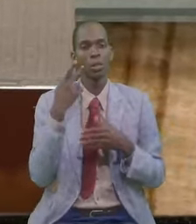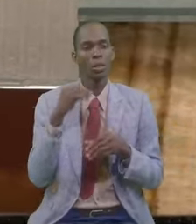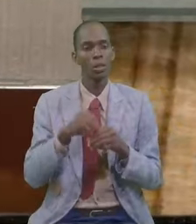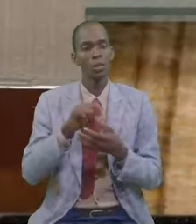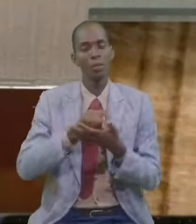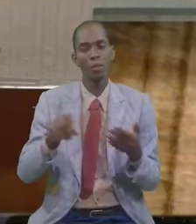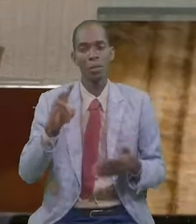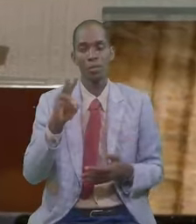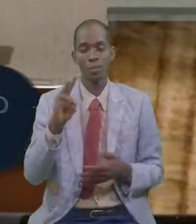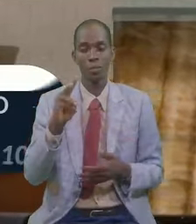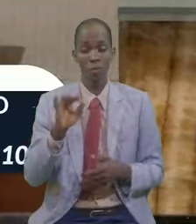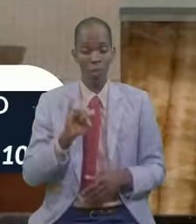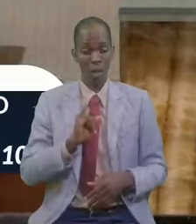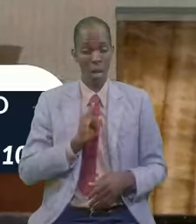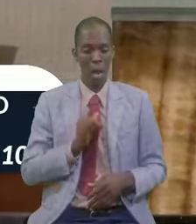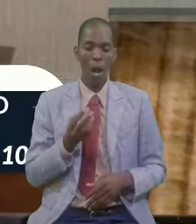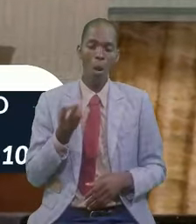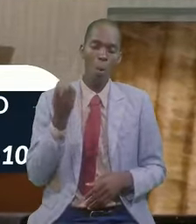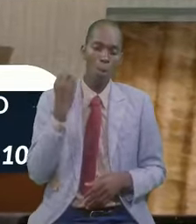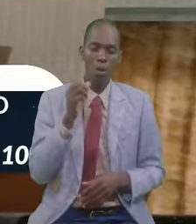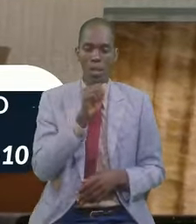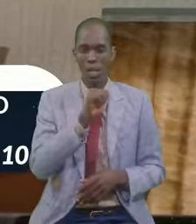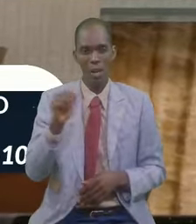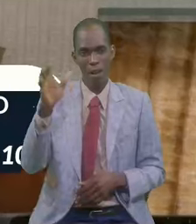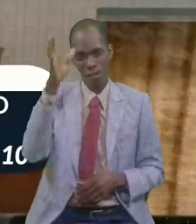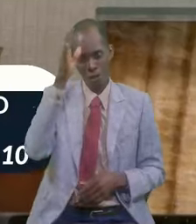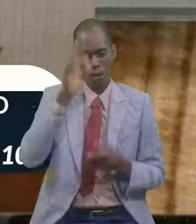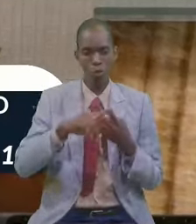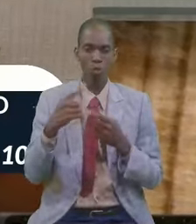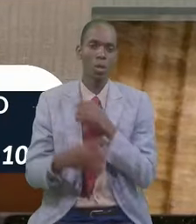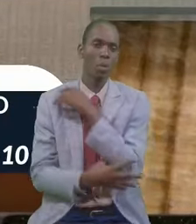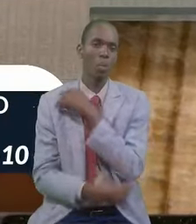16. J'étais le père des misérables.